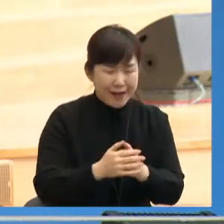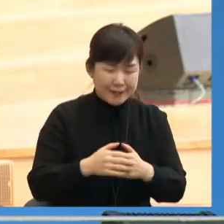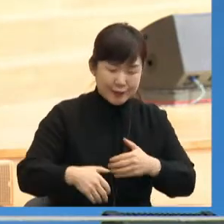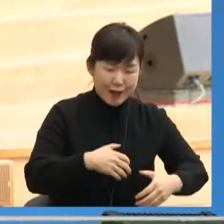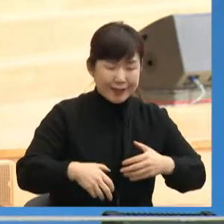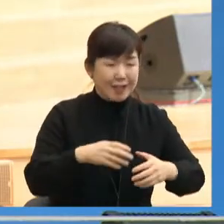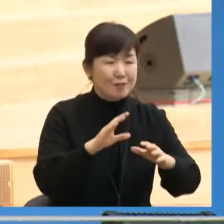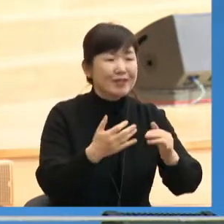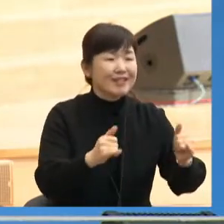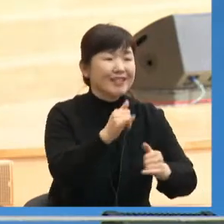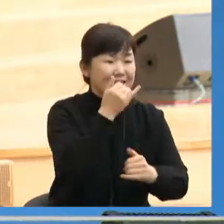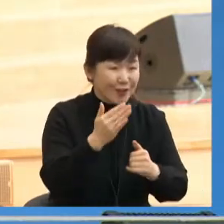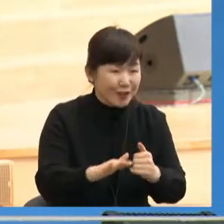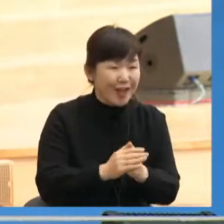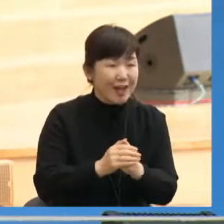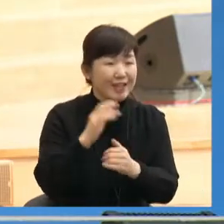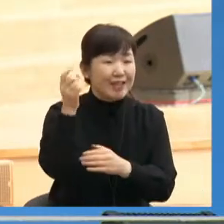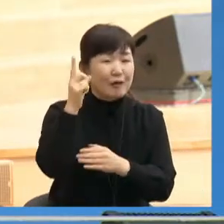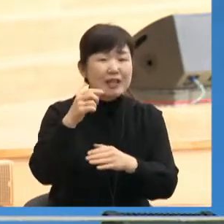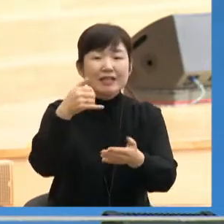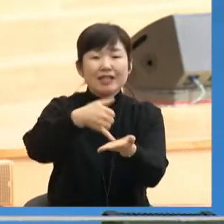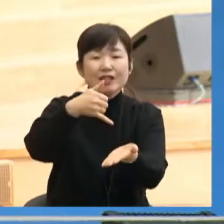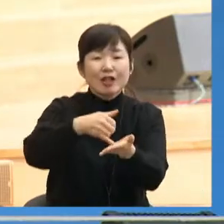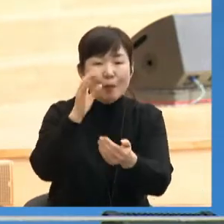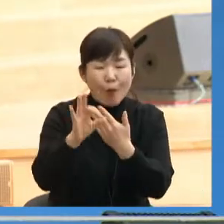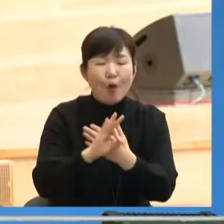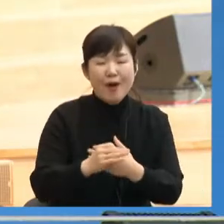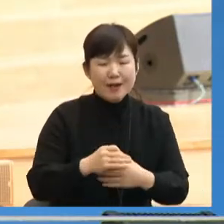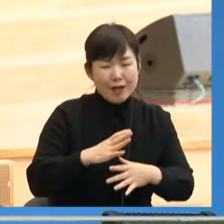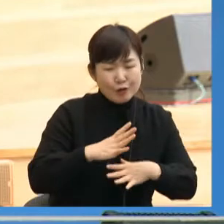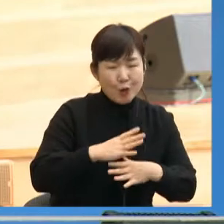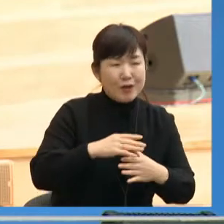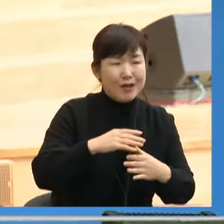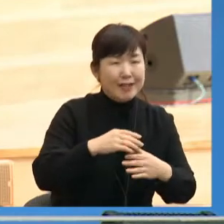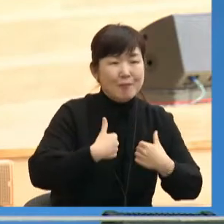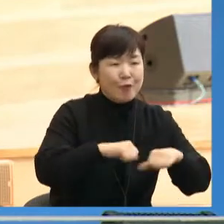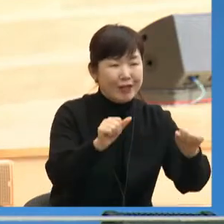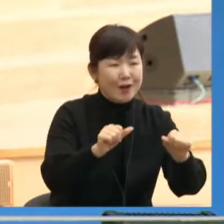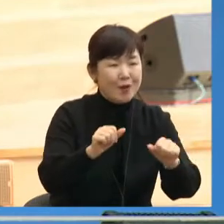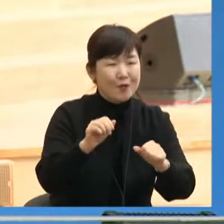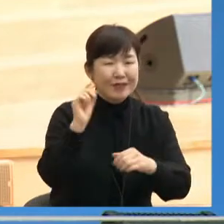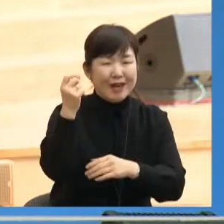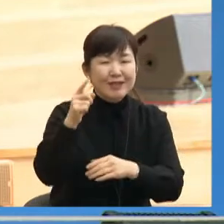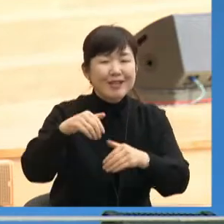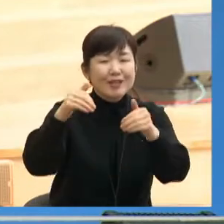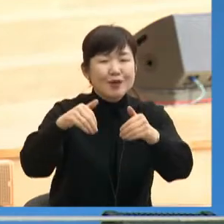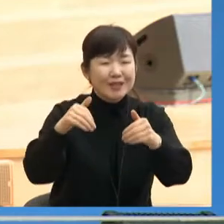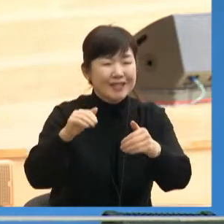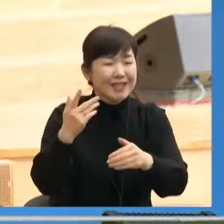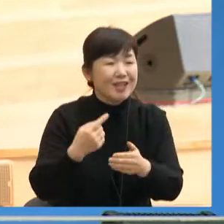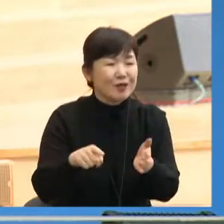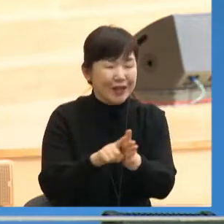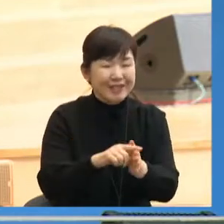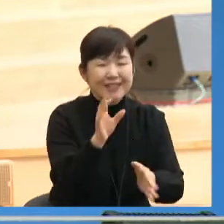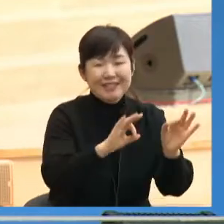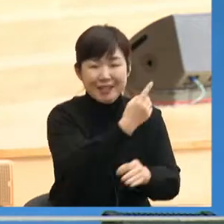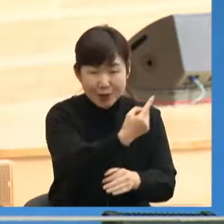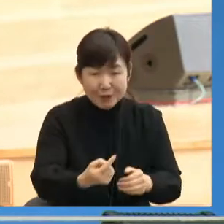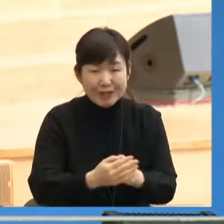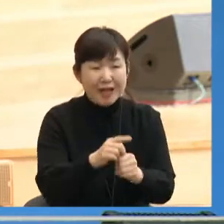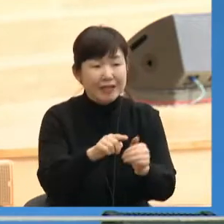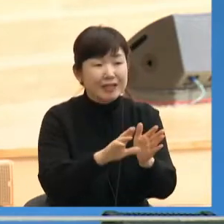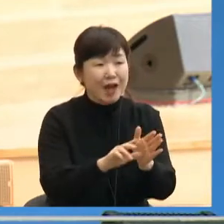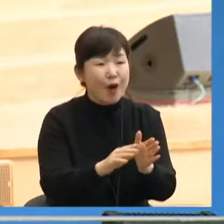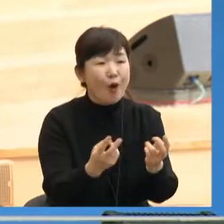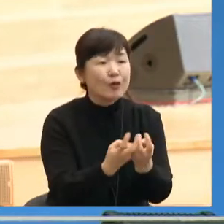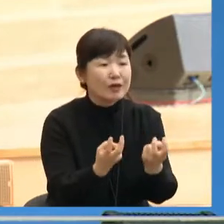있었는데 그들이 다윗의 인품을 보면서 두려움을 내려놓고 그의 백성이 되기로 결단하고 다윗에게로 찾아와요. 여러분, 어떻게 했을까요?